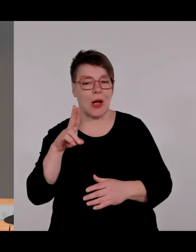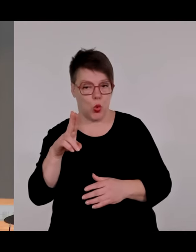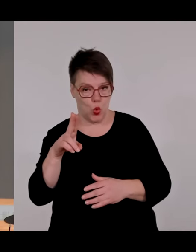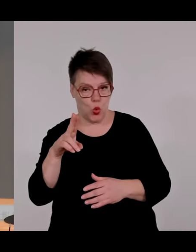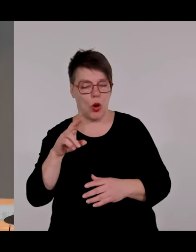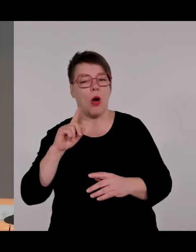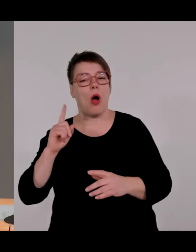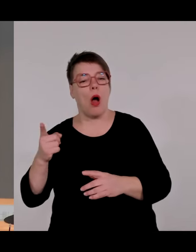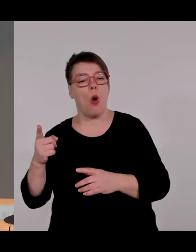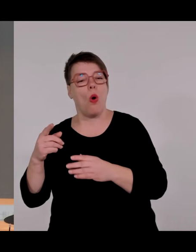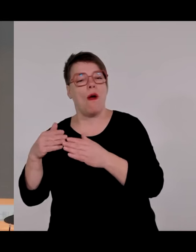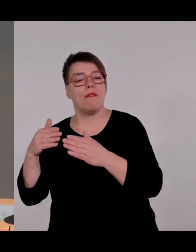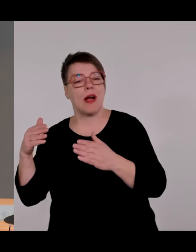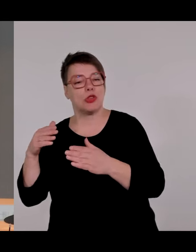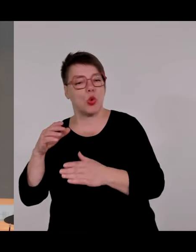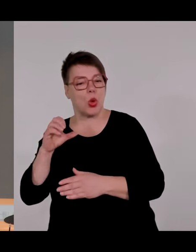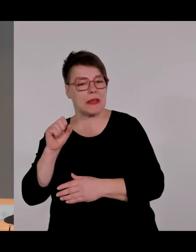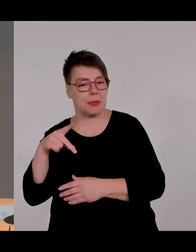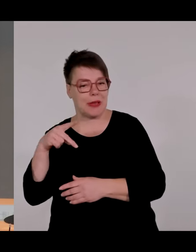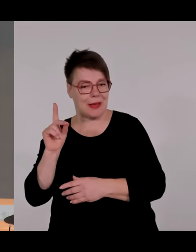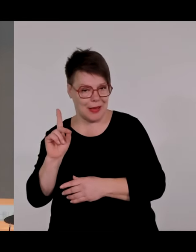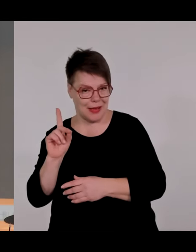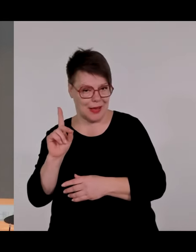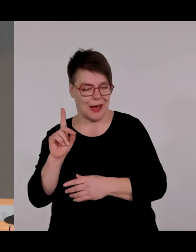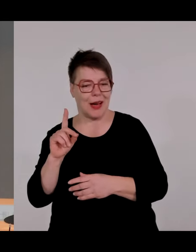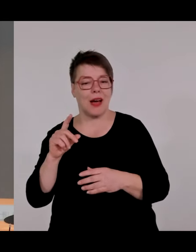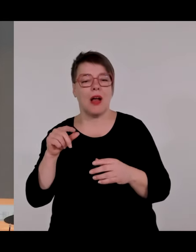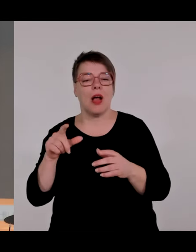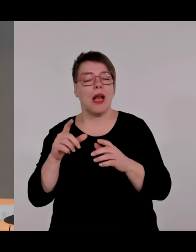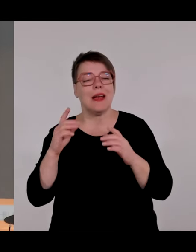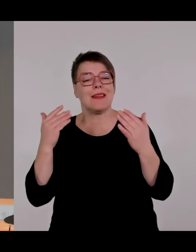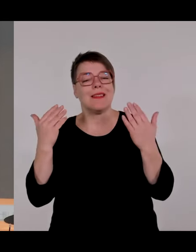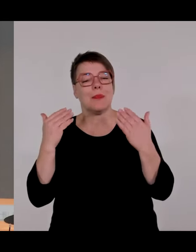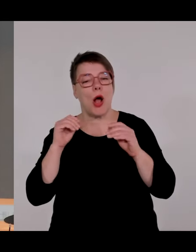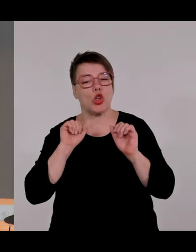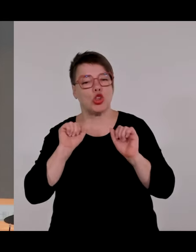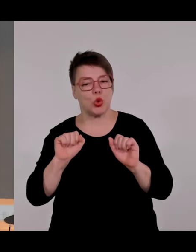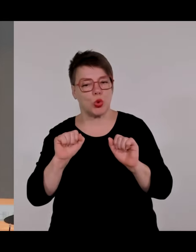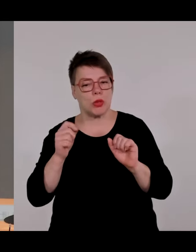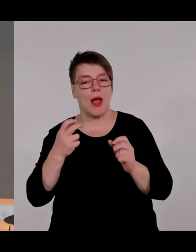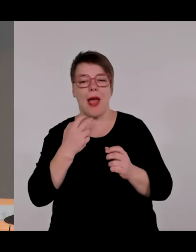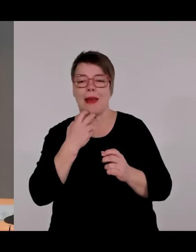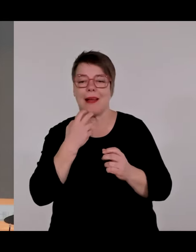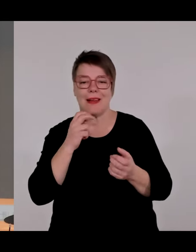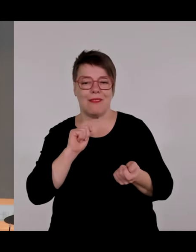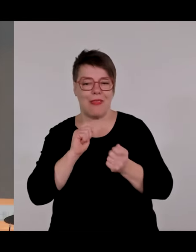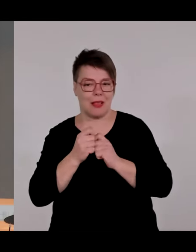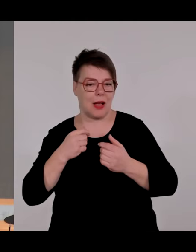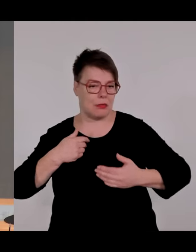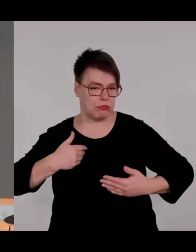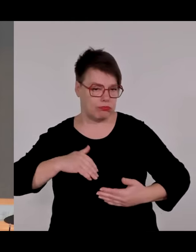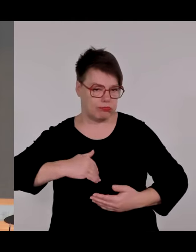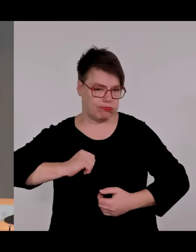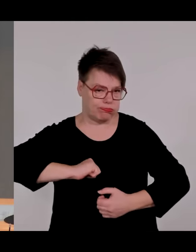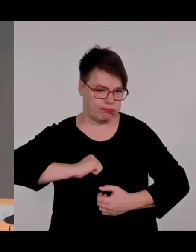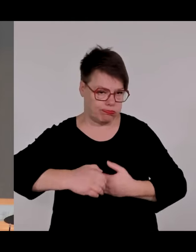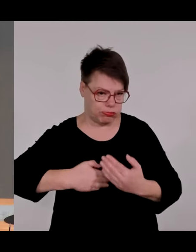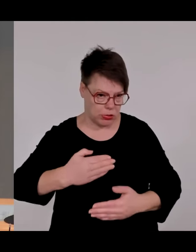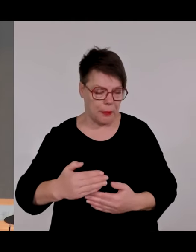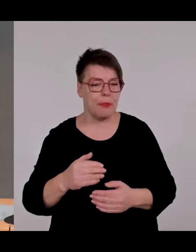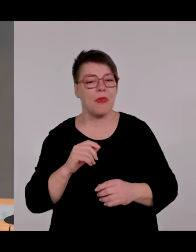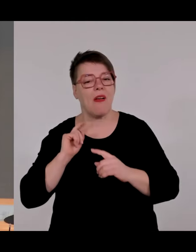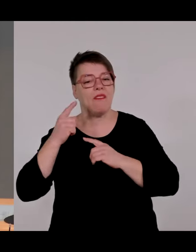Intransparenz, Verantwortungslosigkeit, Entscheidungsverweigerung, Berlin droht Kahlschlag im Sozialen durch Haushaltschaos. Und der Antrag